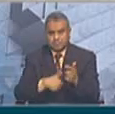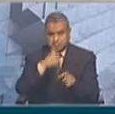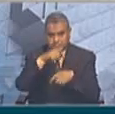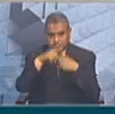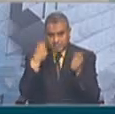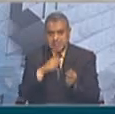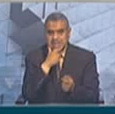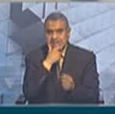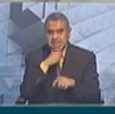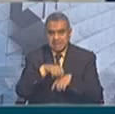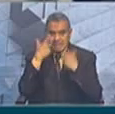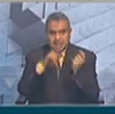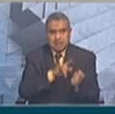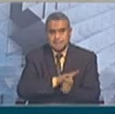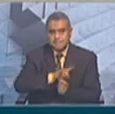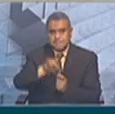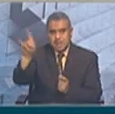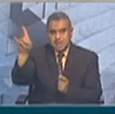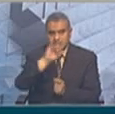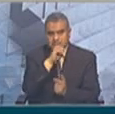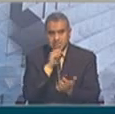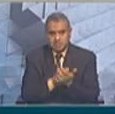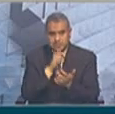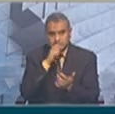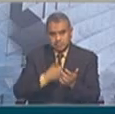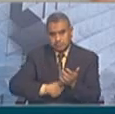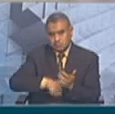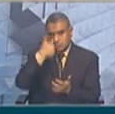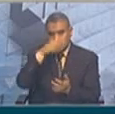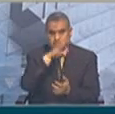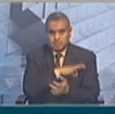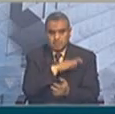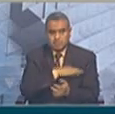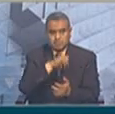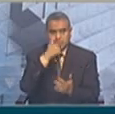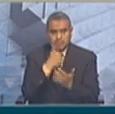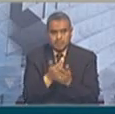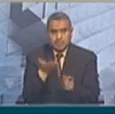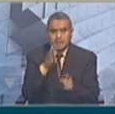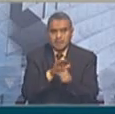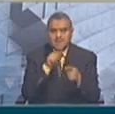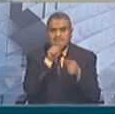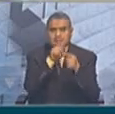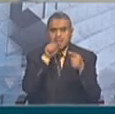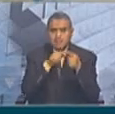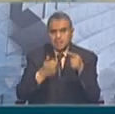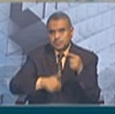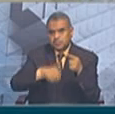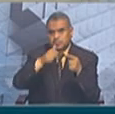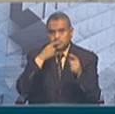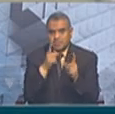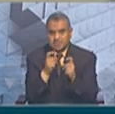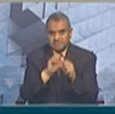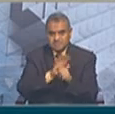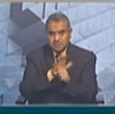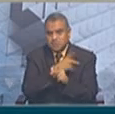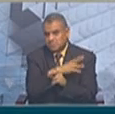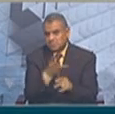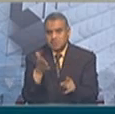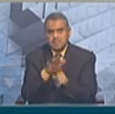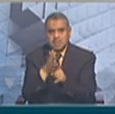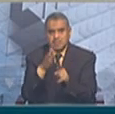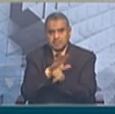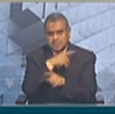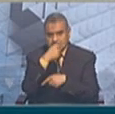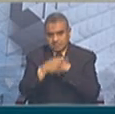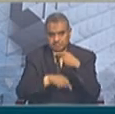بريطانيا في مطار هيثرو، حيث أثبتت فاعليتها في قتل 100% تقريبا من البكتيريا والفيروسات، بما